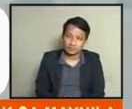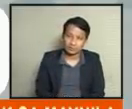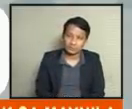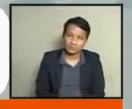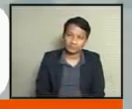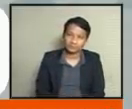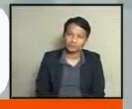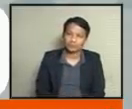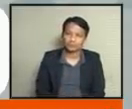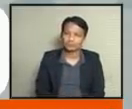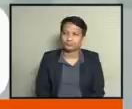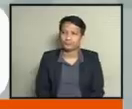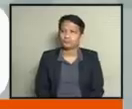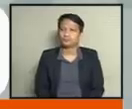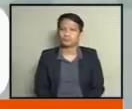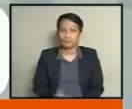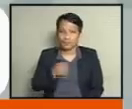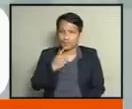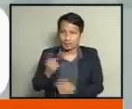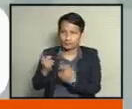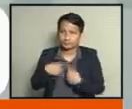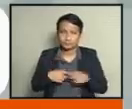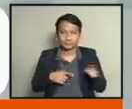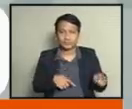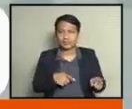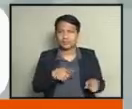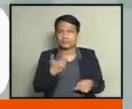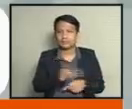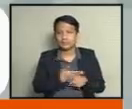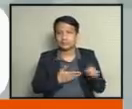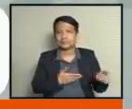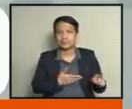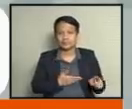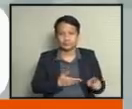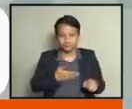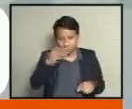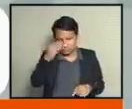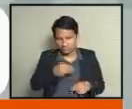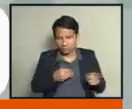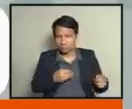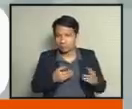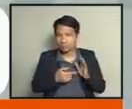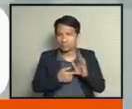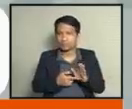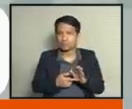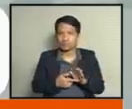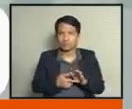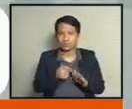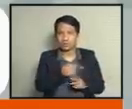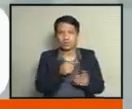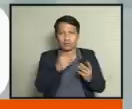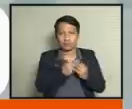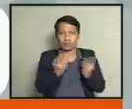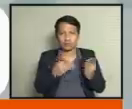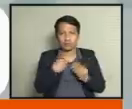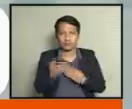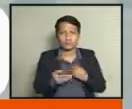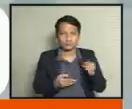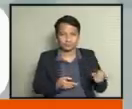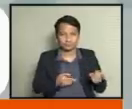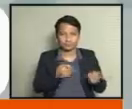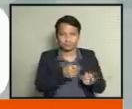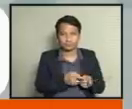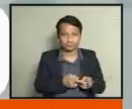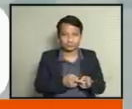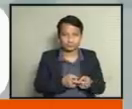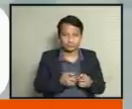Ayun, at least para maunahan natin siya, pag nakausap natin kasi sabihin niyan, ng lalaki o dilikya, sugarol yan. So, ikaw